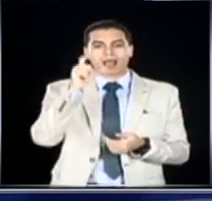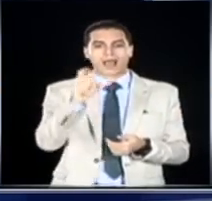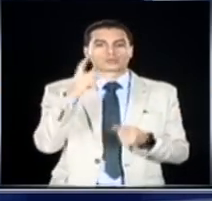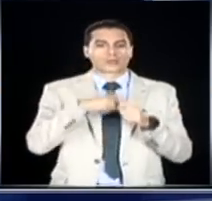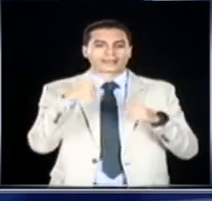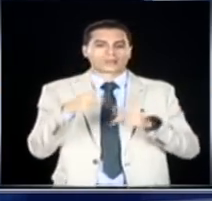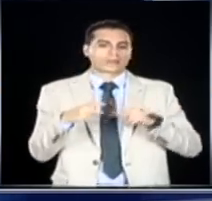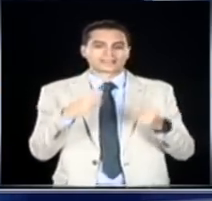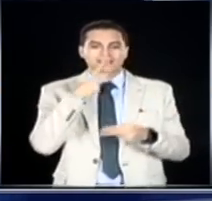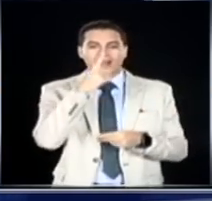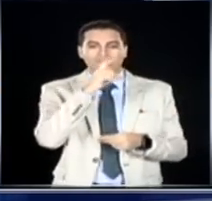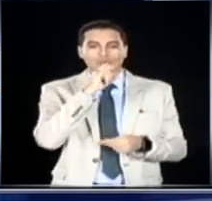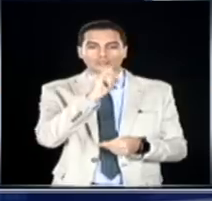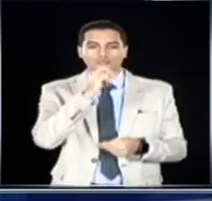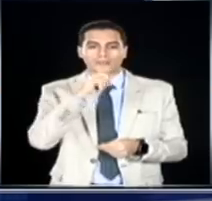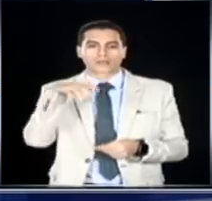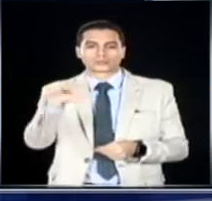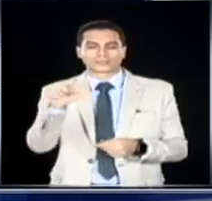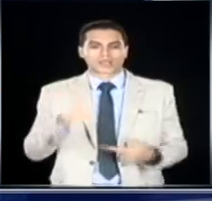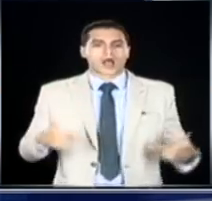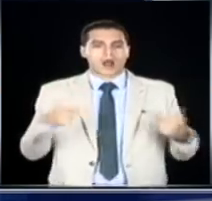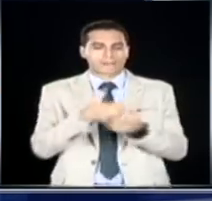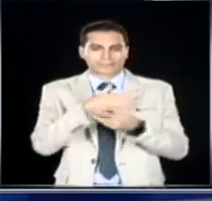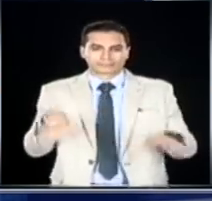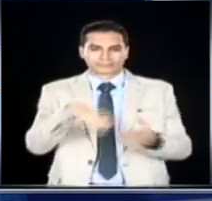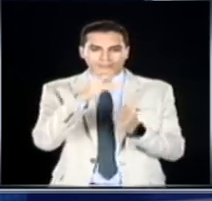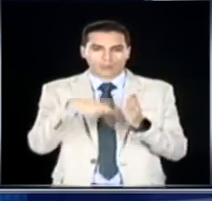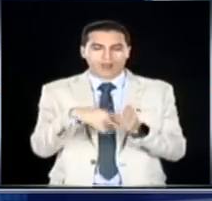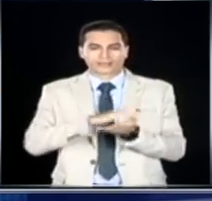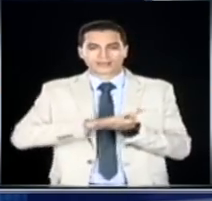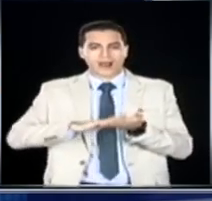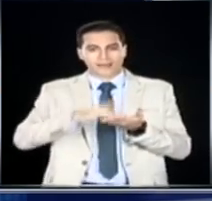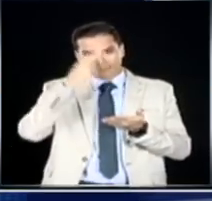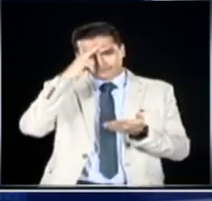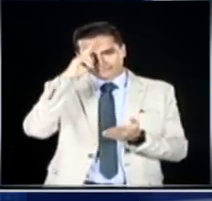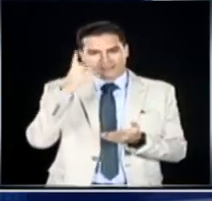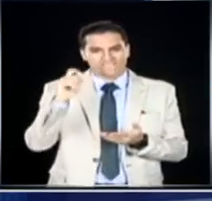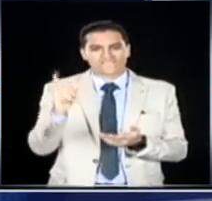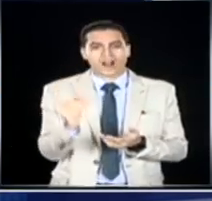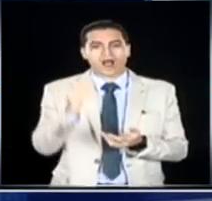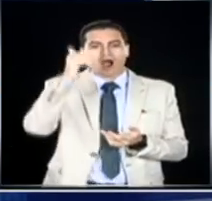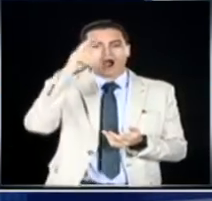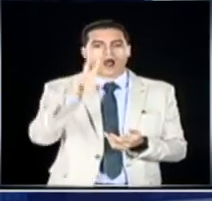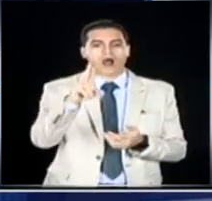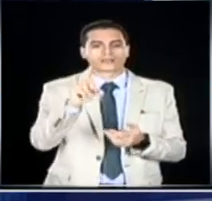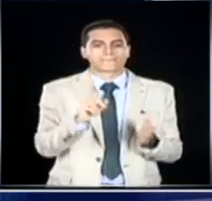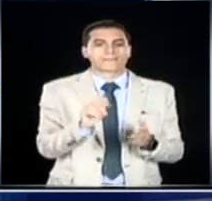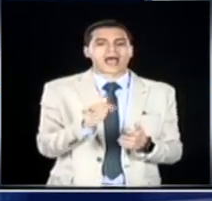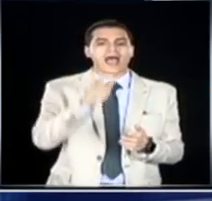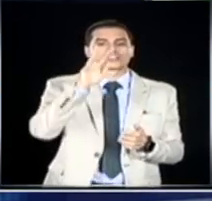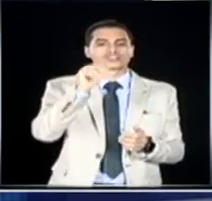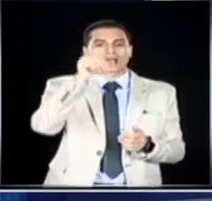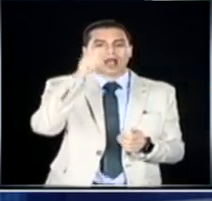الدول عام 1590 فما هي فرحات باشا كان قائد الجيش العثماني